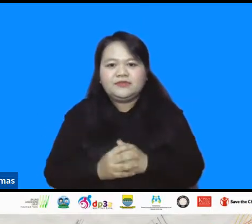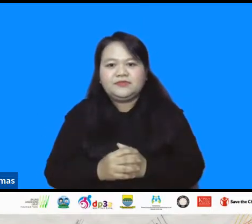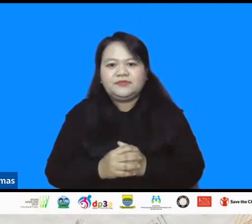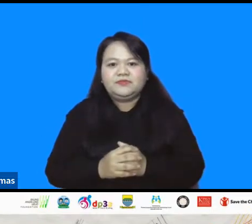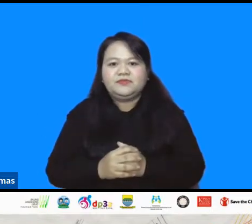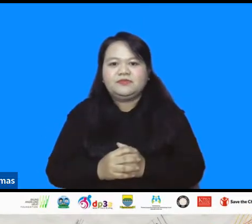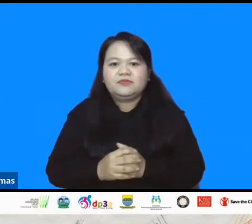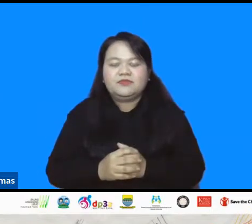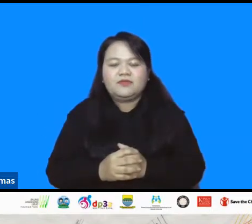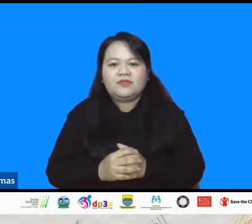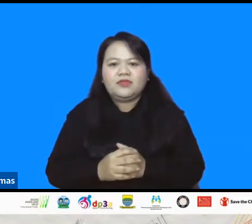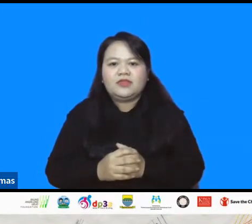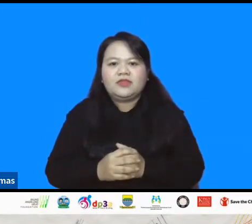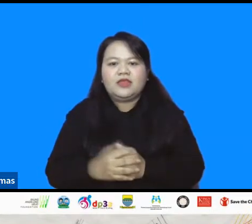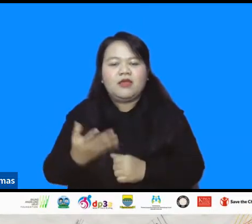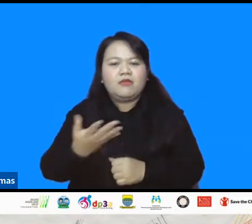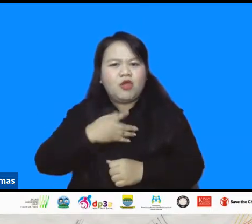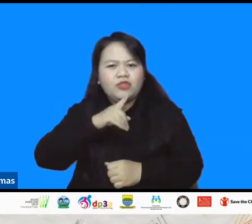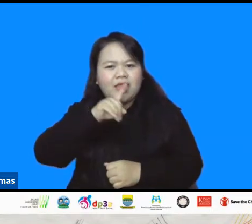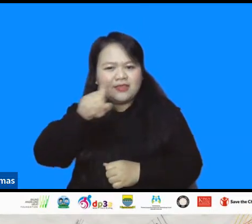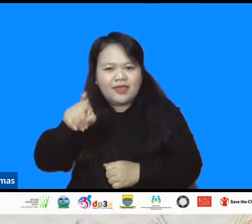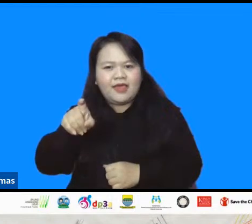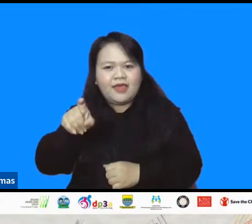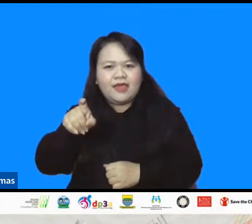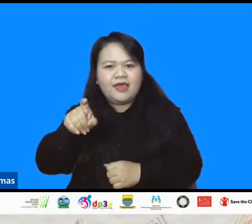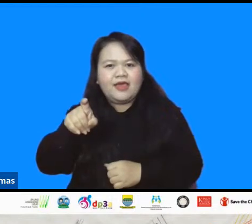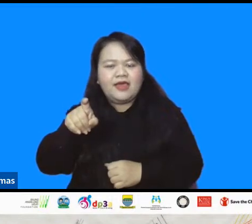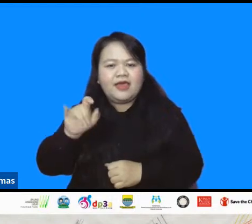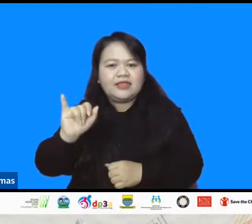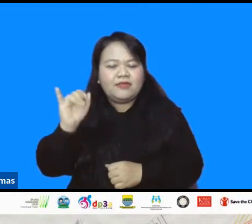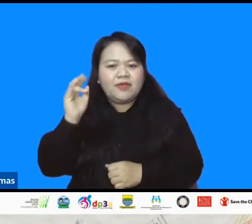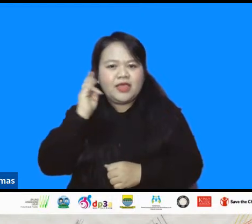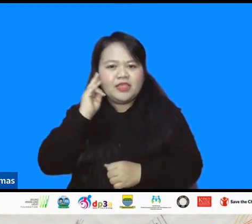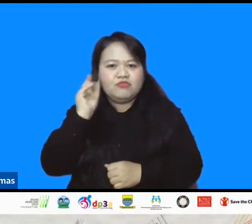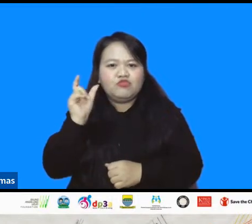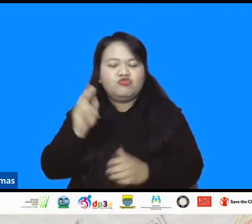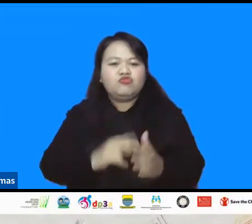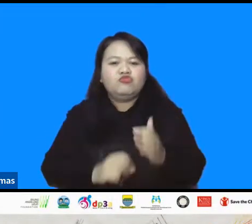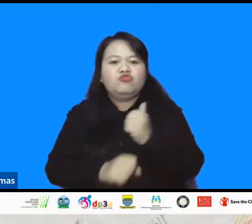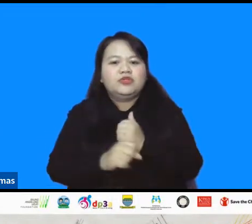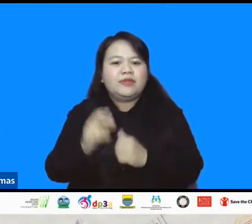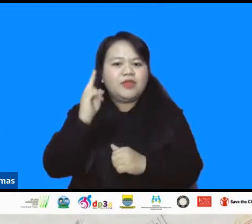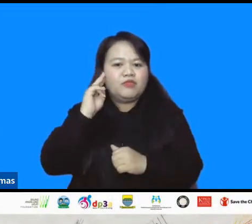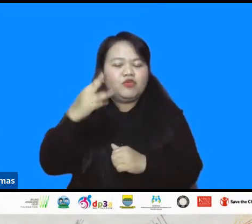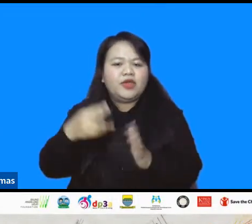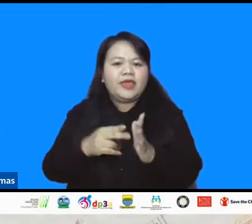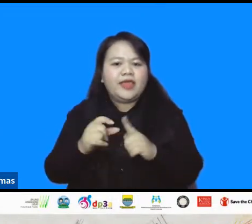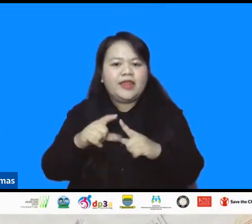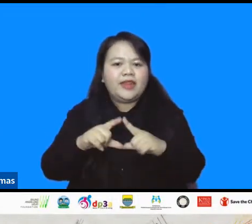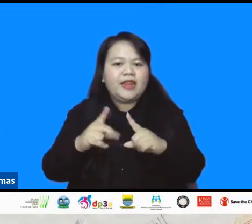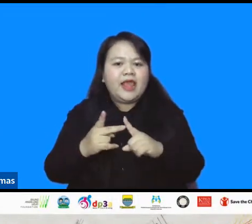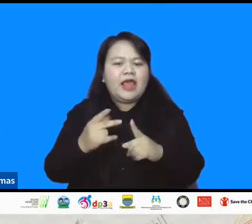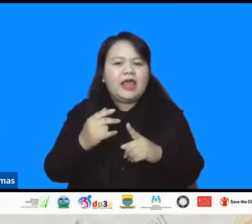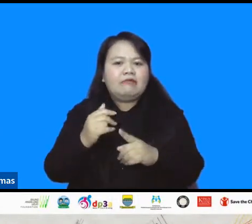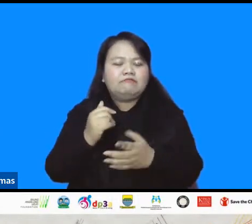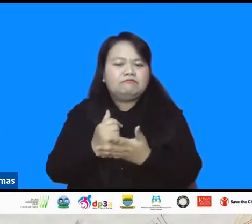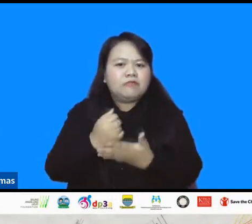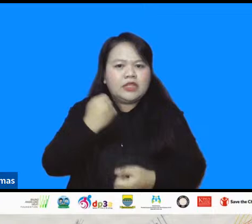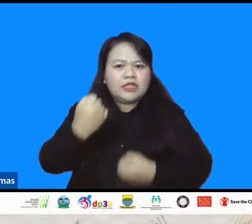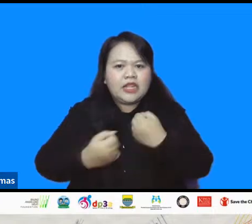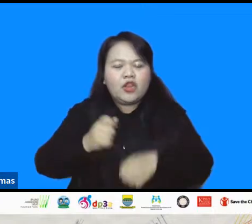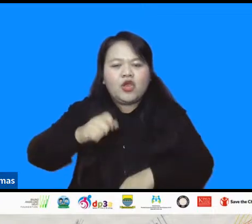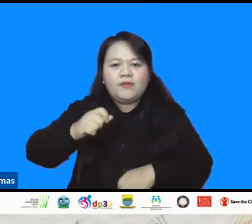Nah, selanjutnya Nabila mau tanya nih Bun, sama Bunda Uum dan juga Bunda Endah. Apa sih yang dilakukan